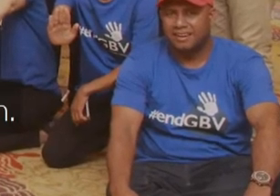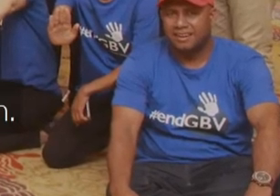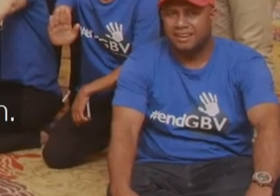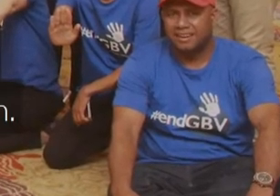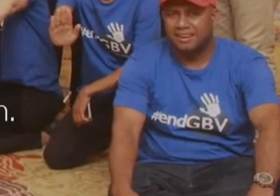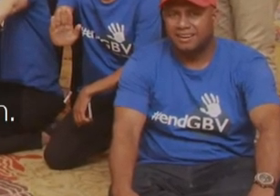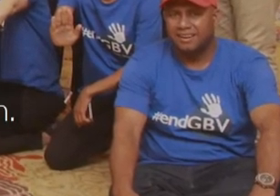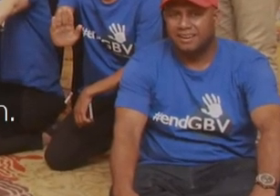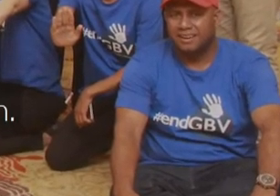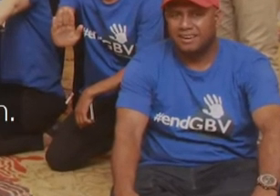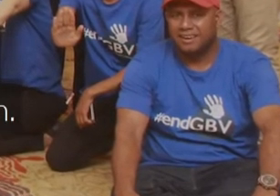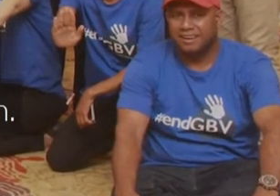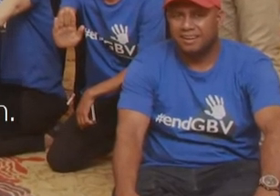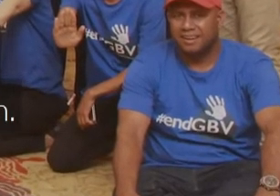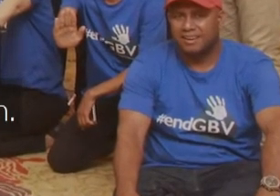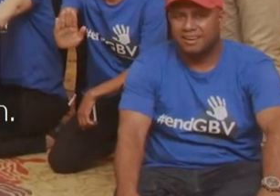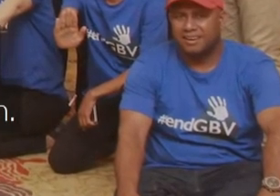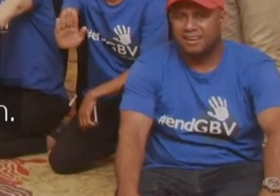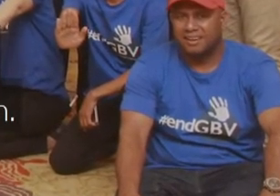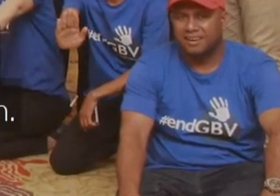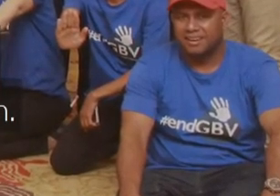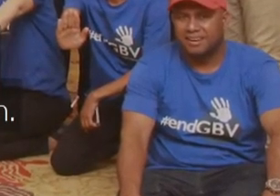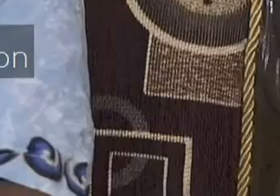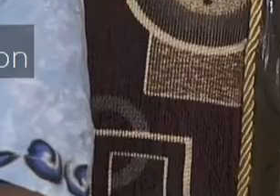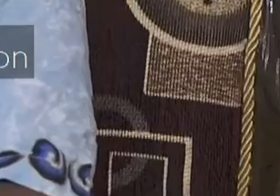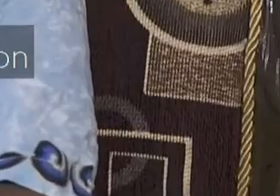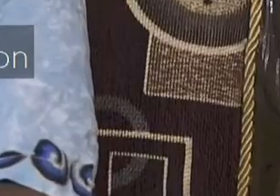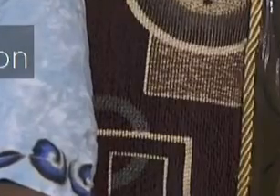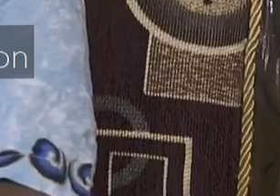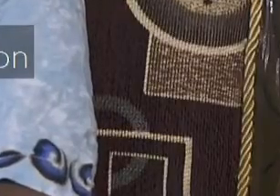baik secara hukum maupun agama manapun.